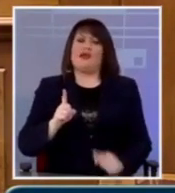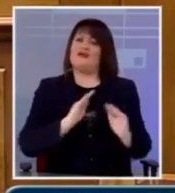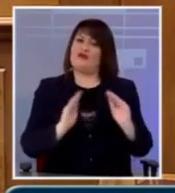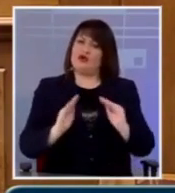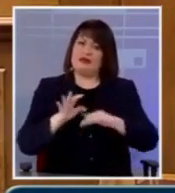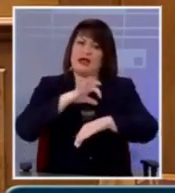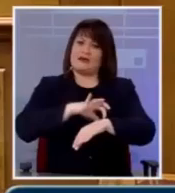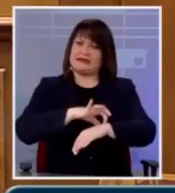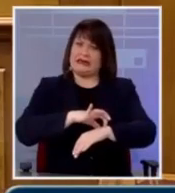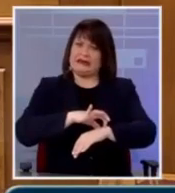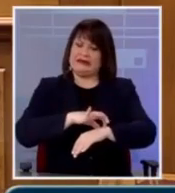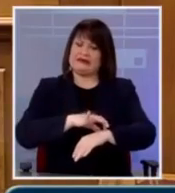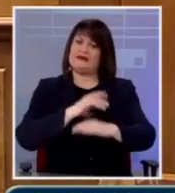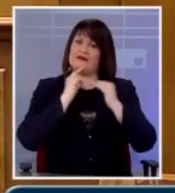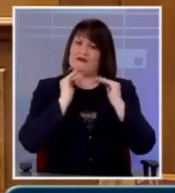των ασθενών,